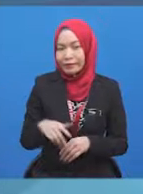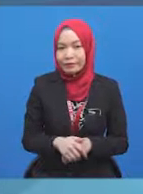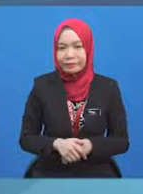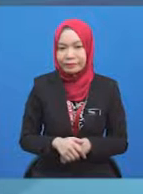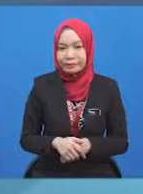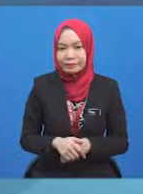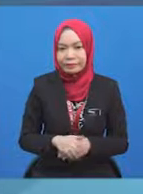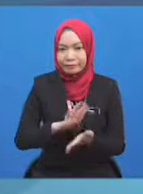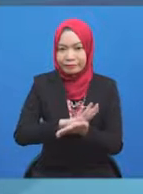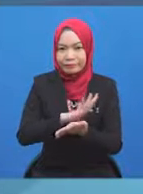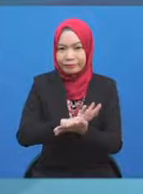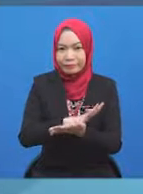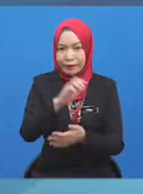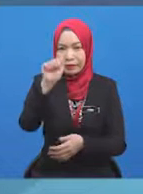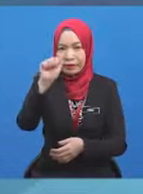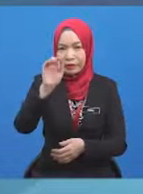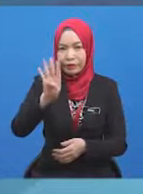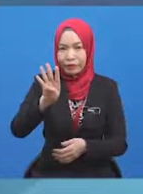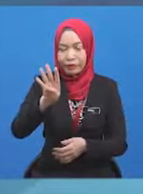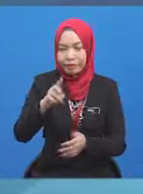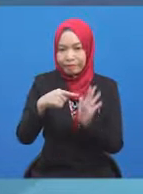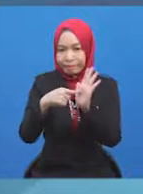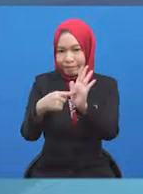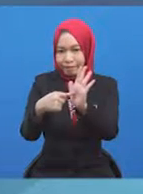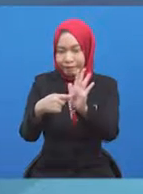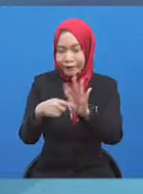Lembaran bersaiz A4 dipaparkan.